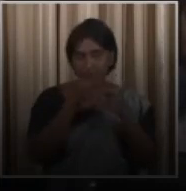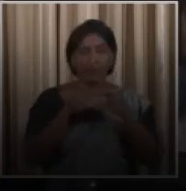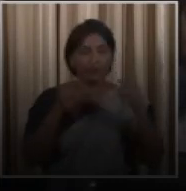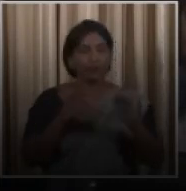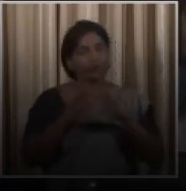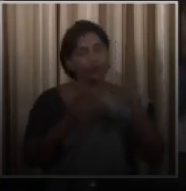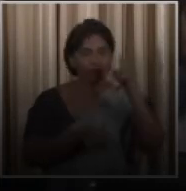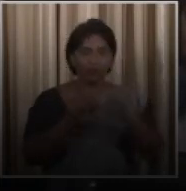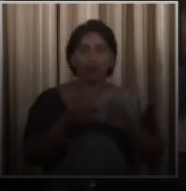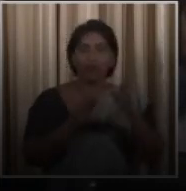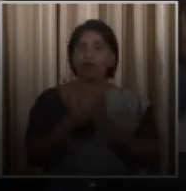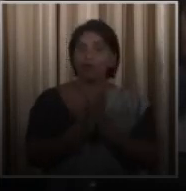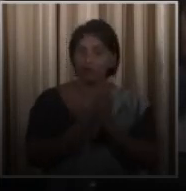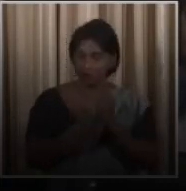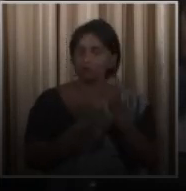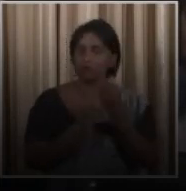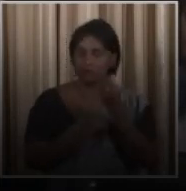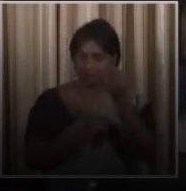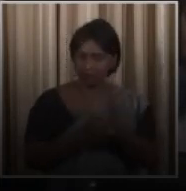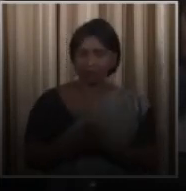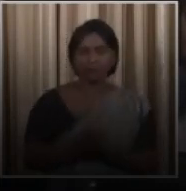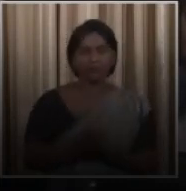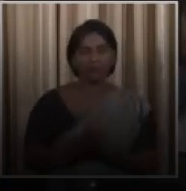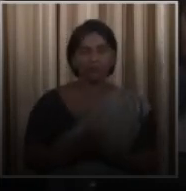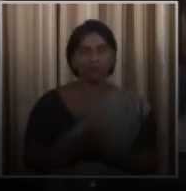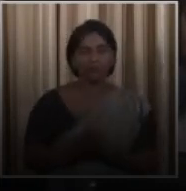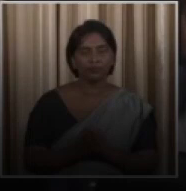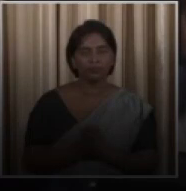යොන මන්ත්‍රීවරයෙකුට ඒ අයිතිවාසිකමක් තියෙනවා